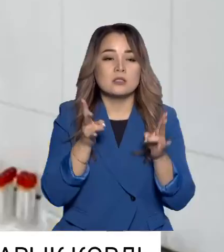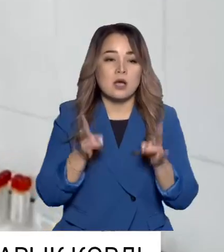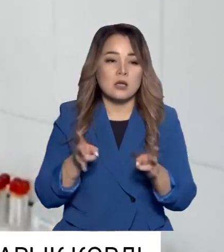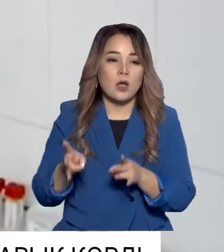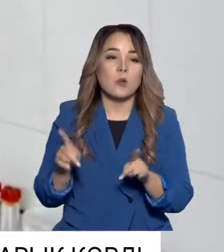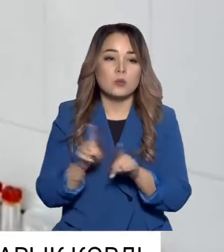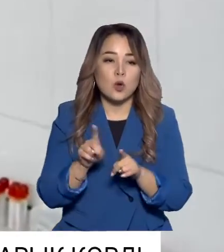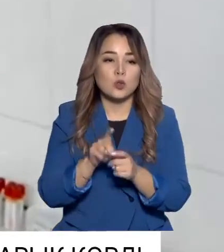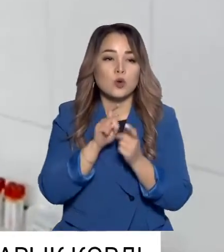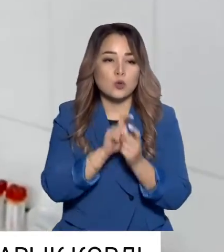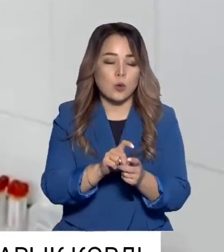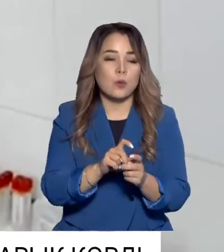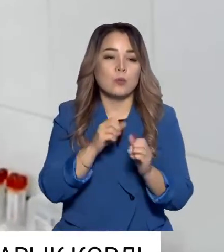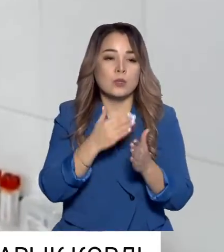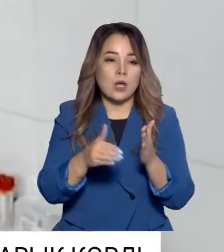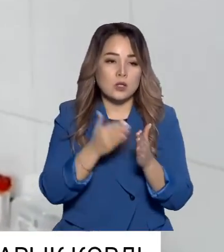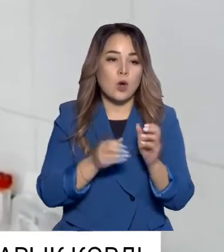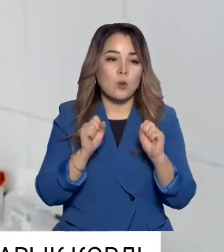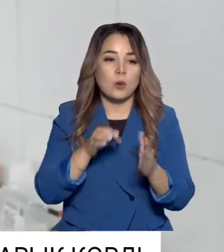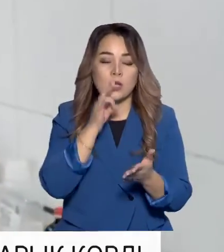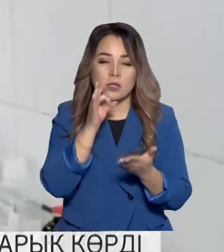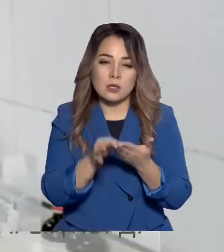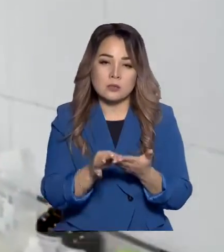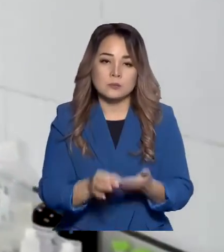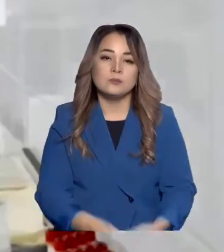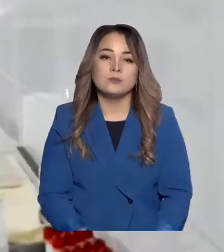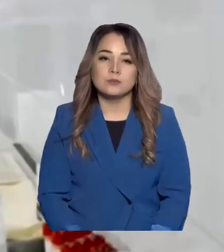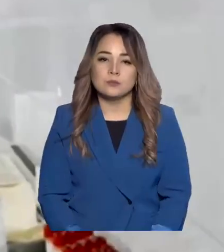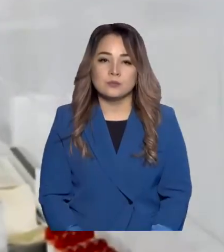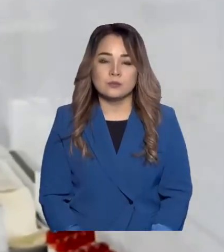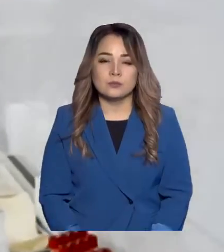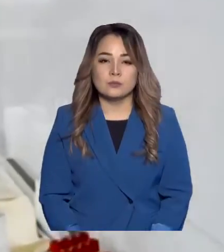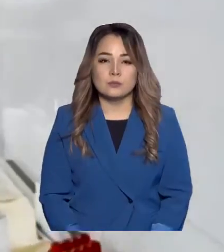жоюға мол мүмкіндік туар етті. Нысаналы ғыл Бақтияр Омар, ұлттық арна.